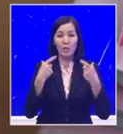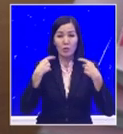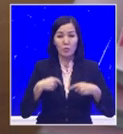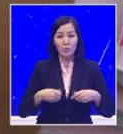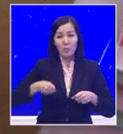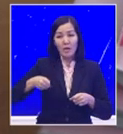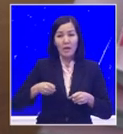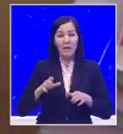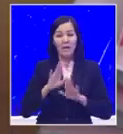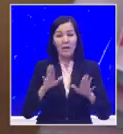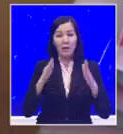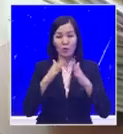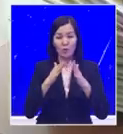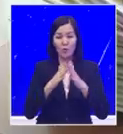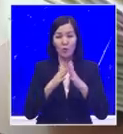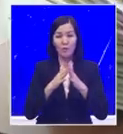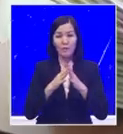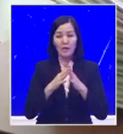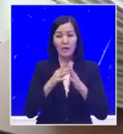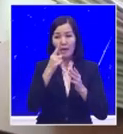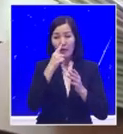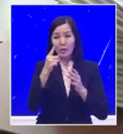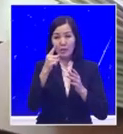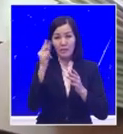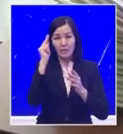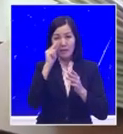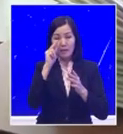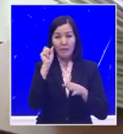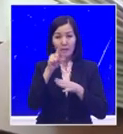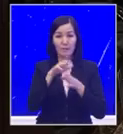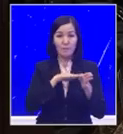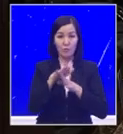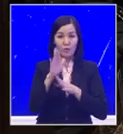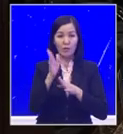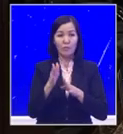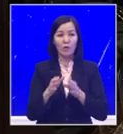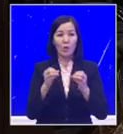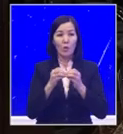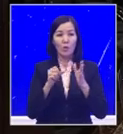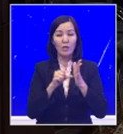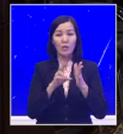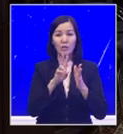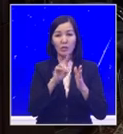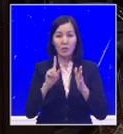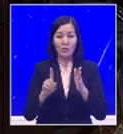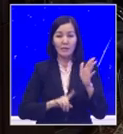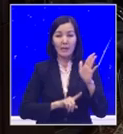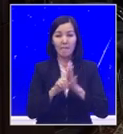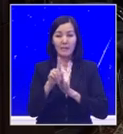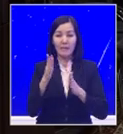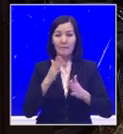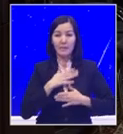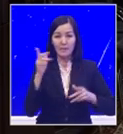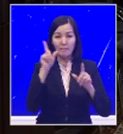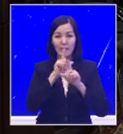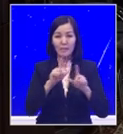сыныпқа асықпайды. Үйде отырып ақ, дәріс тыңдап, тапсырма орындайды. Яғни 16 наурыздан бастап біздің